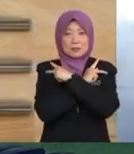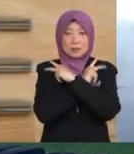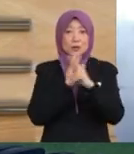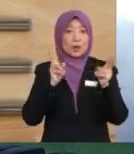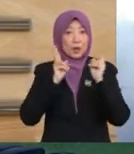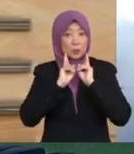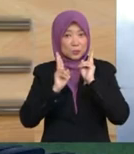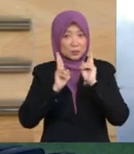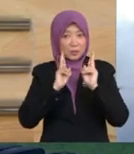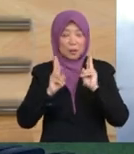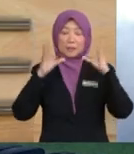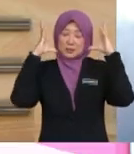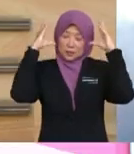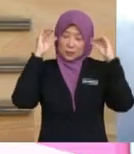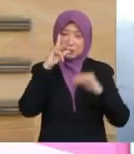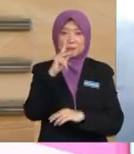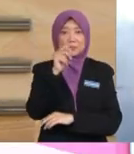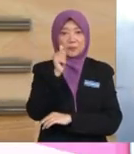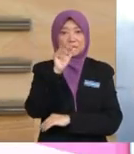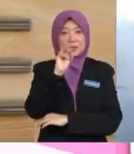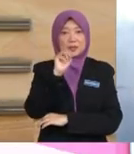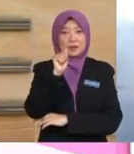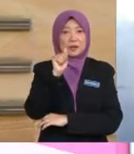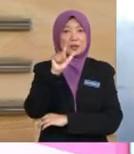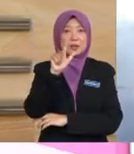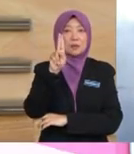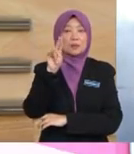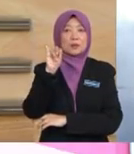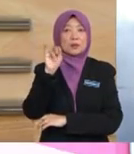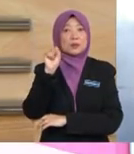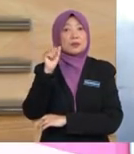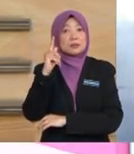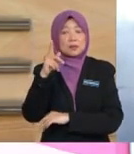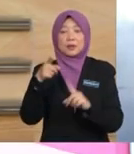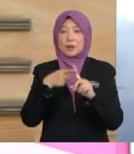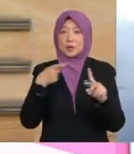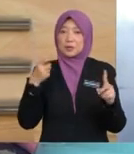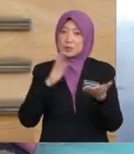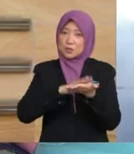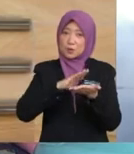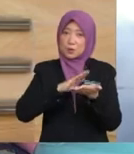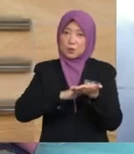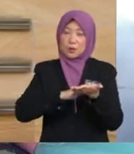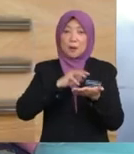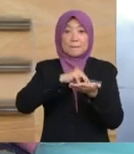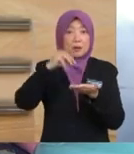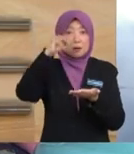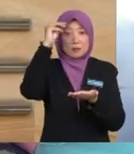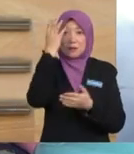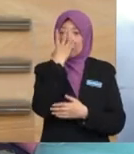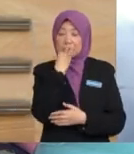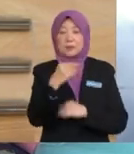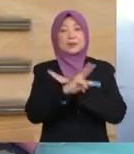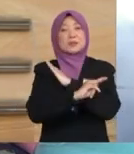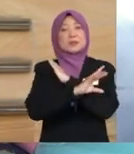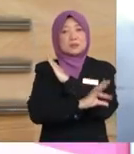ucapkan kepada Cikgu Kamalunisa Kasim dari Sekolah Menengah Kebangsaan Seremban 2, Seremban Negeri